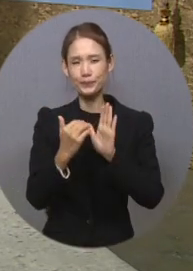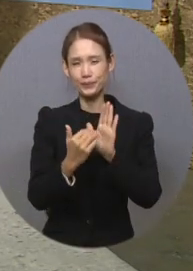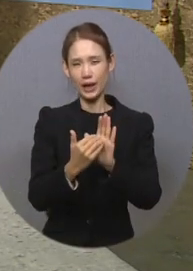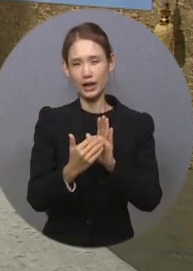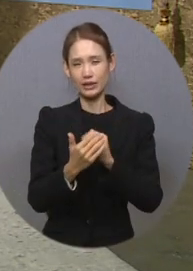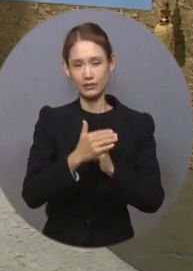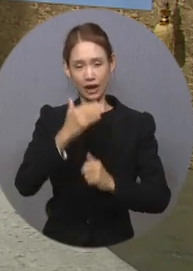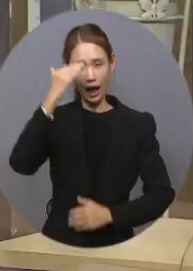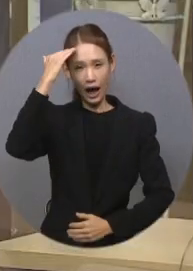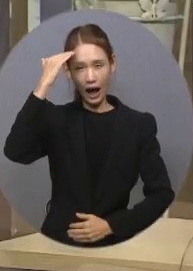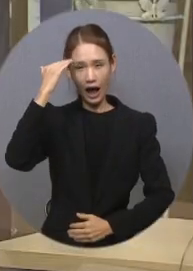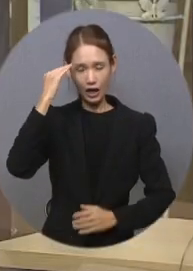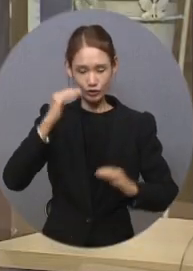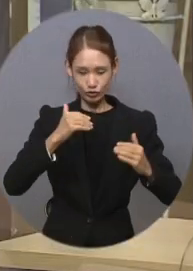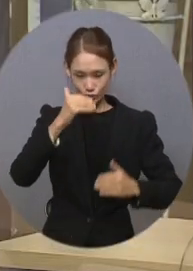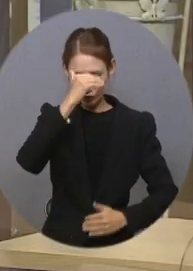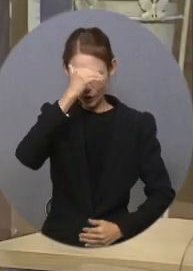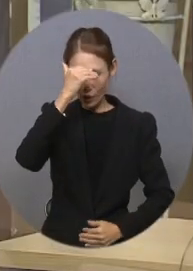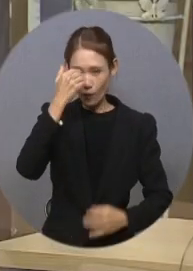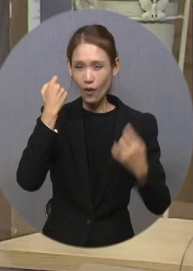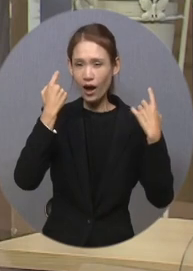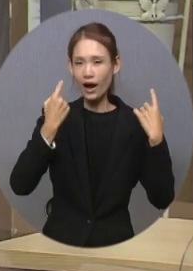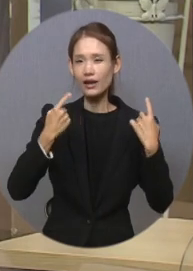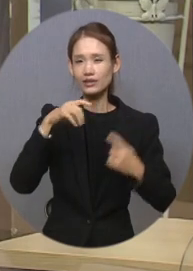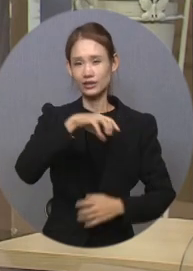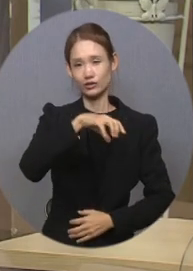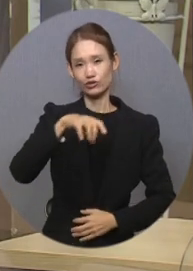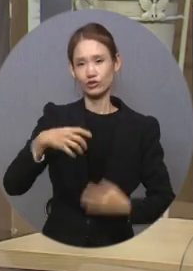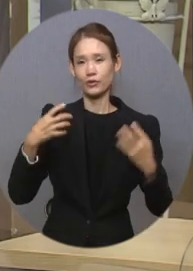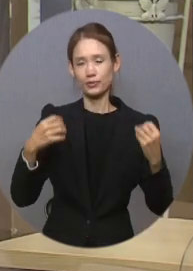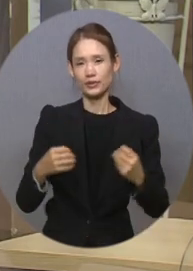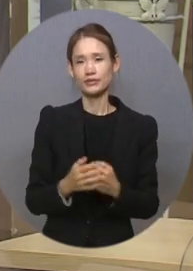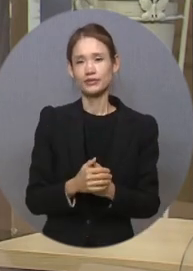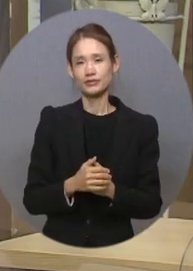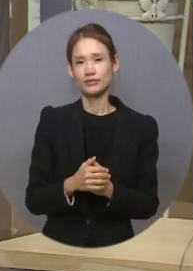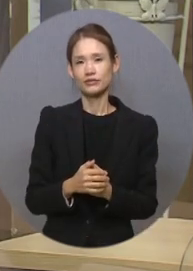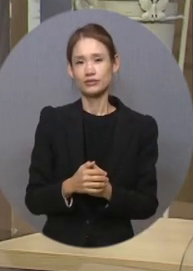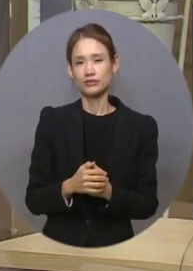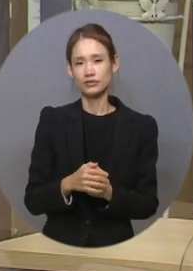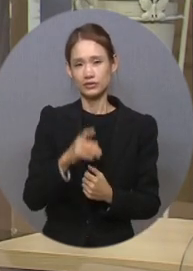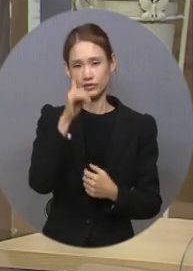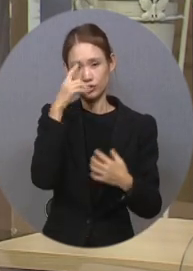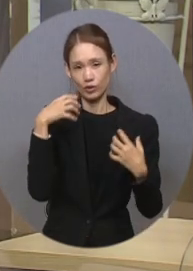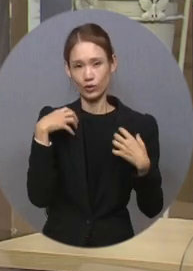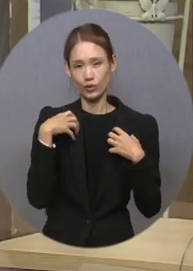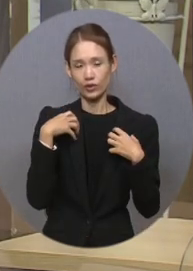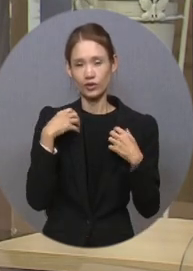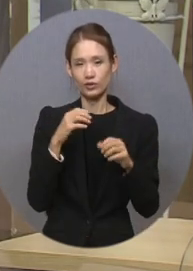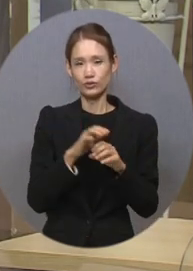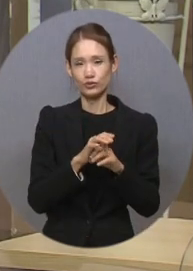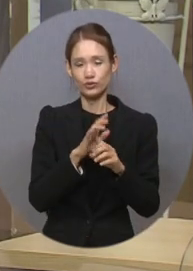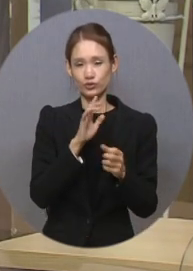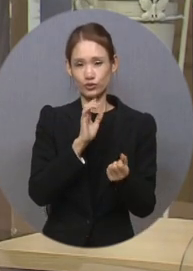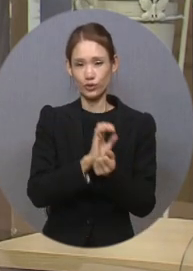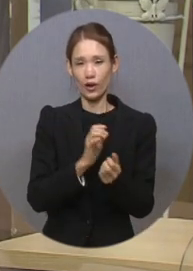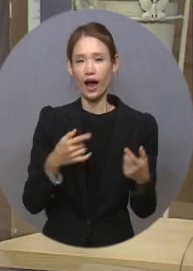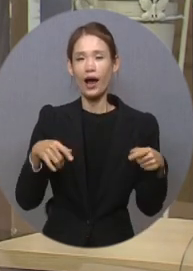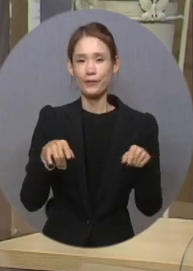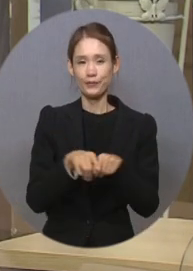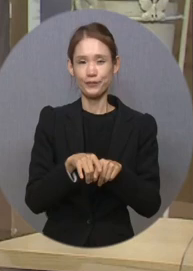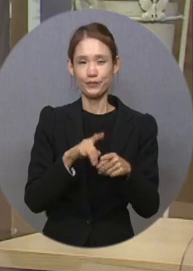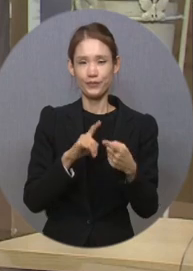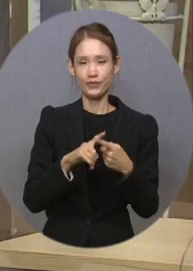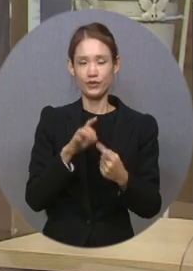또 국내로의 관광을 하는 분들도 좀 계신 것 같은데 이제는 좀 정부에서도 위드 코로나에 대한 이야기가 나오고 있는 만큼